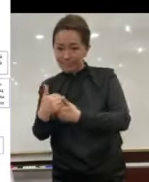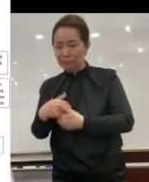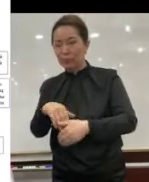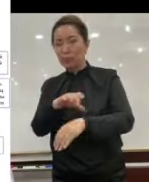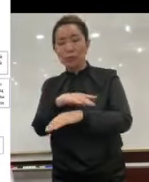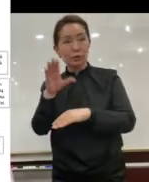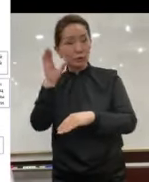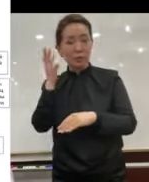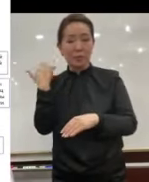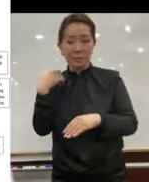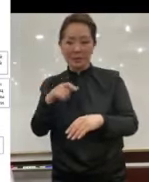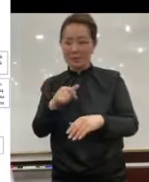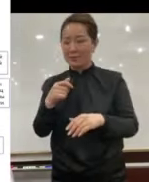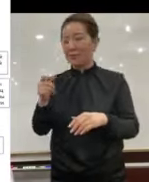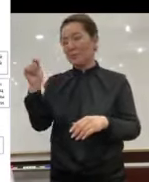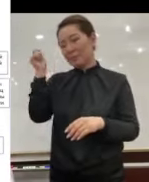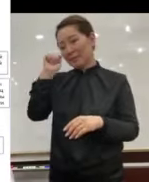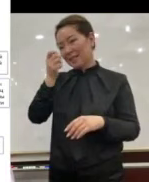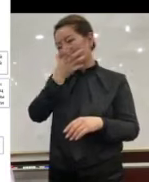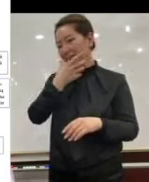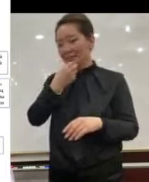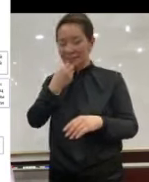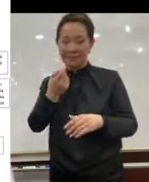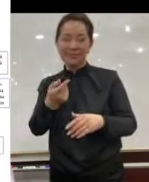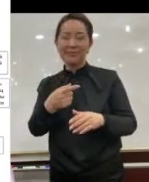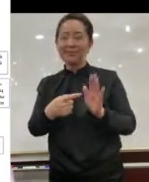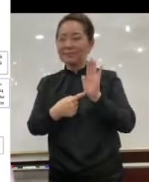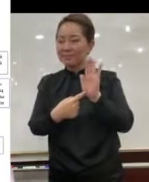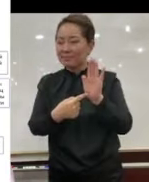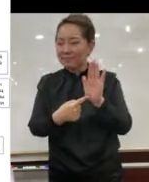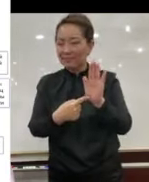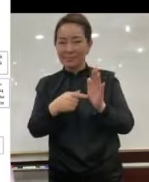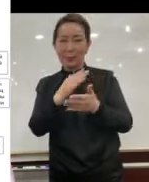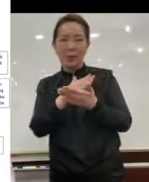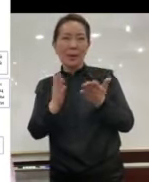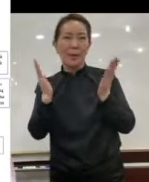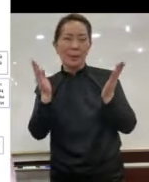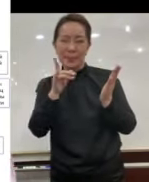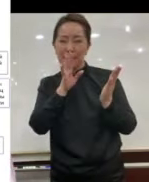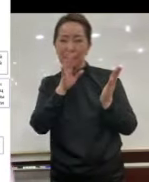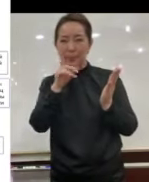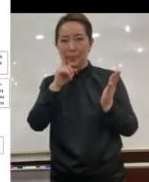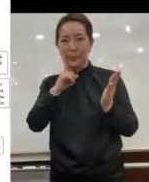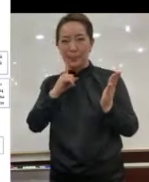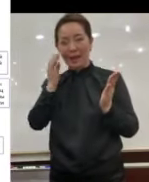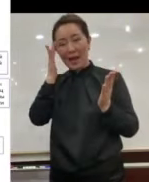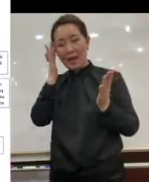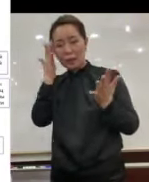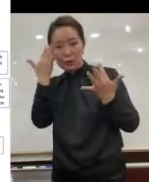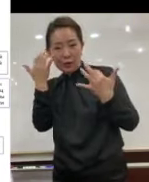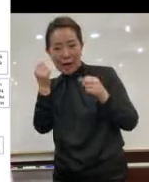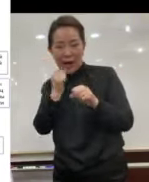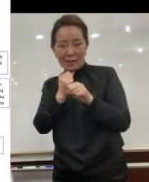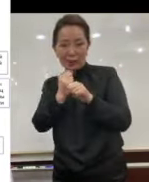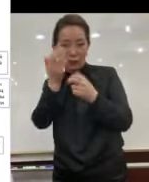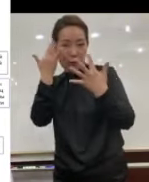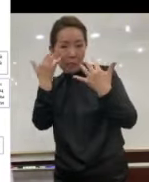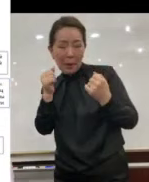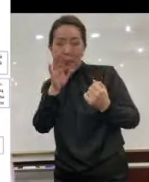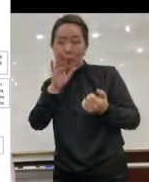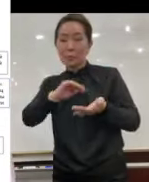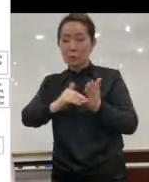одоо баяртайгаар одоо тий та бүхэнтэйгээ хуваалцахыг хүссэн арга хэмжээ зохион байгуулахар төлөвлөж байсан юм